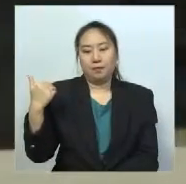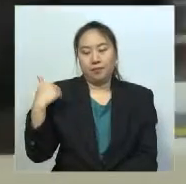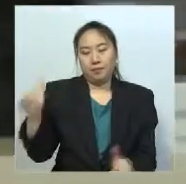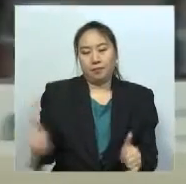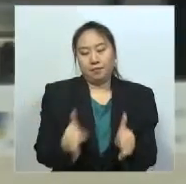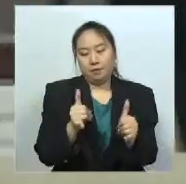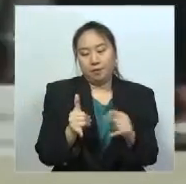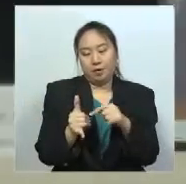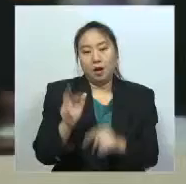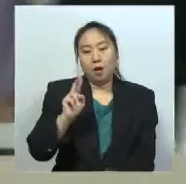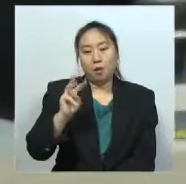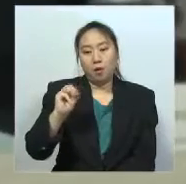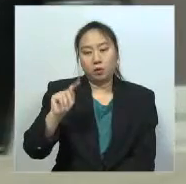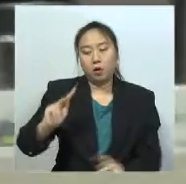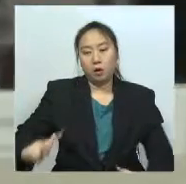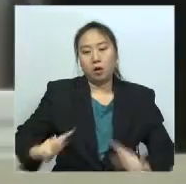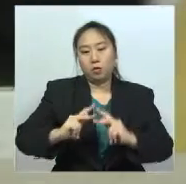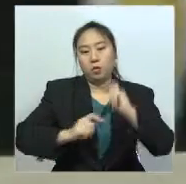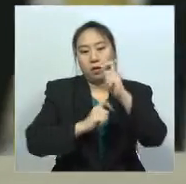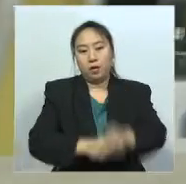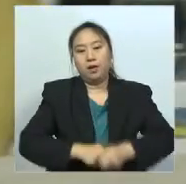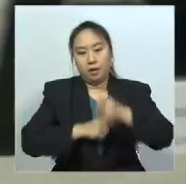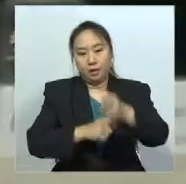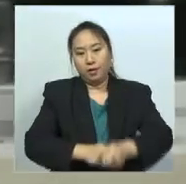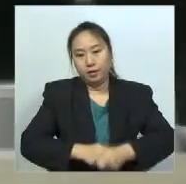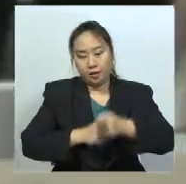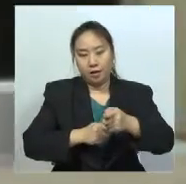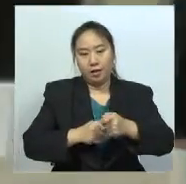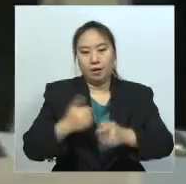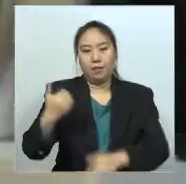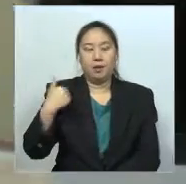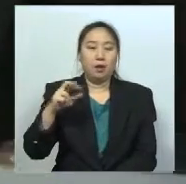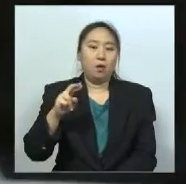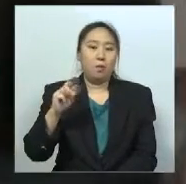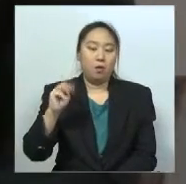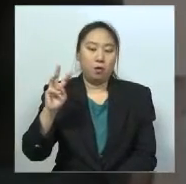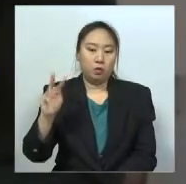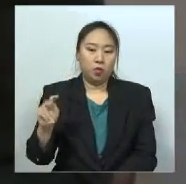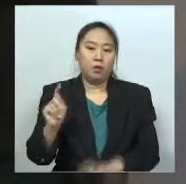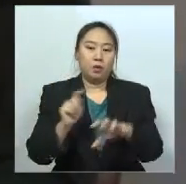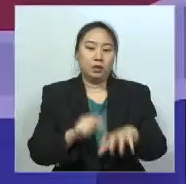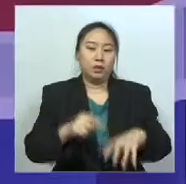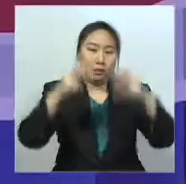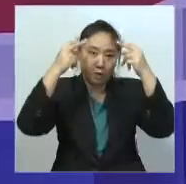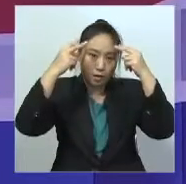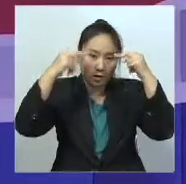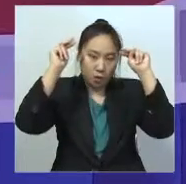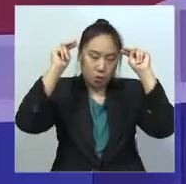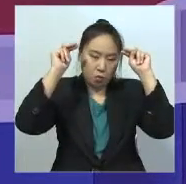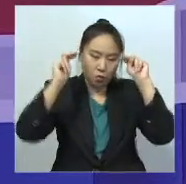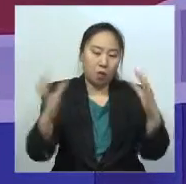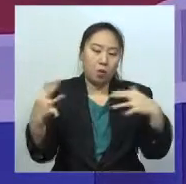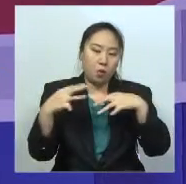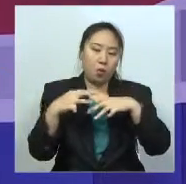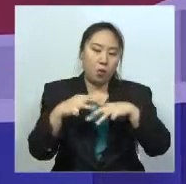บุญราชรัฐมนตรีว่าการกระทรวงเกษตรและสหกรณ์และนายสุวพันธ์ตันยุวัฒนะรัฐมนตรีประจำสำนักนายกรัฐมนตรี